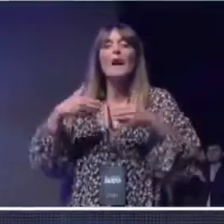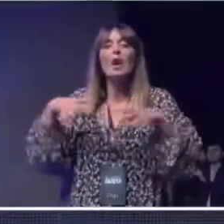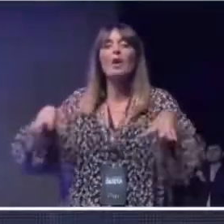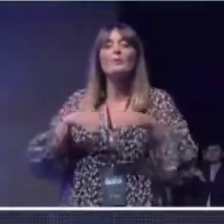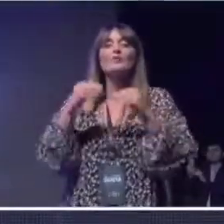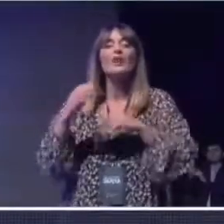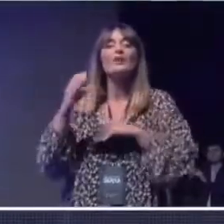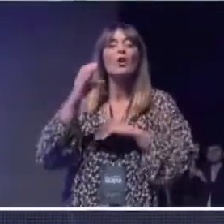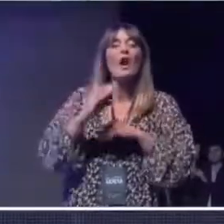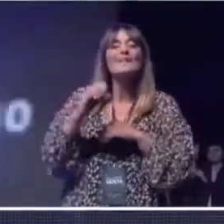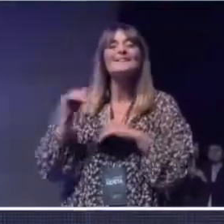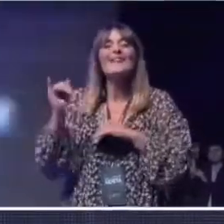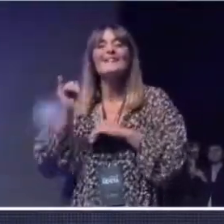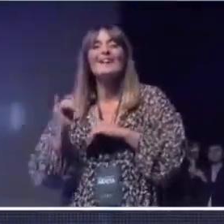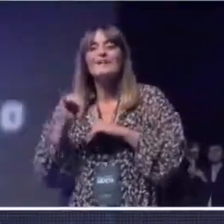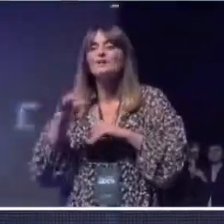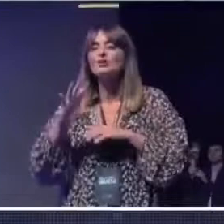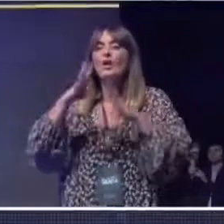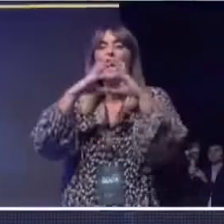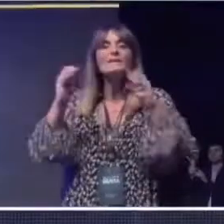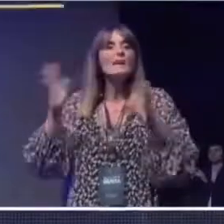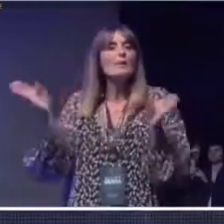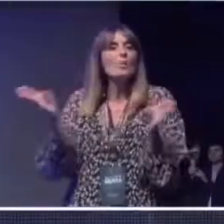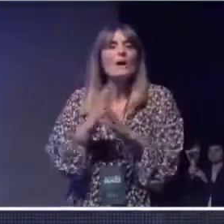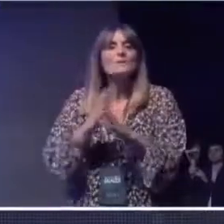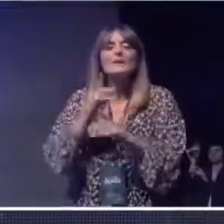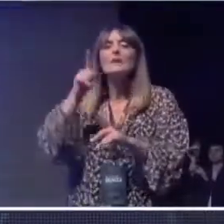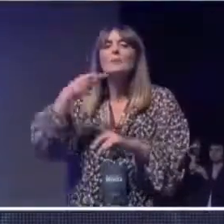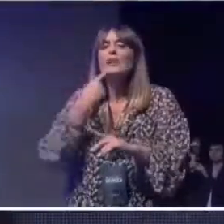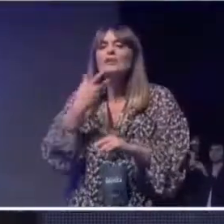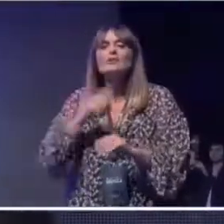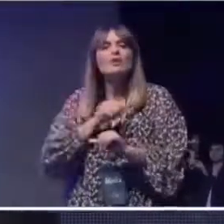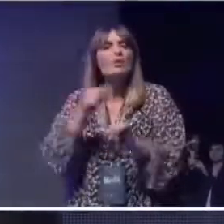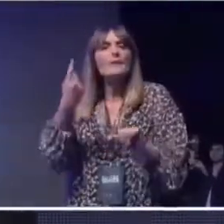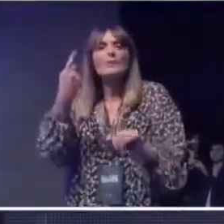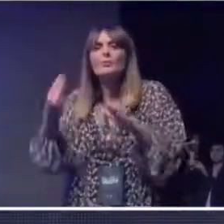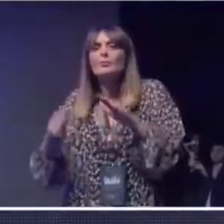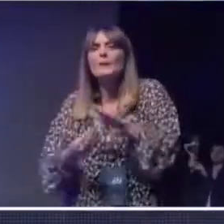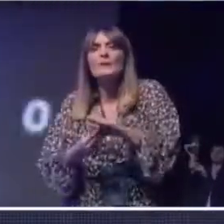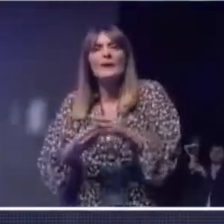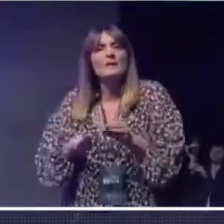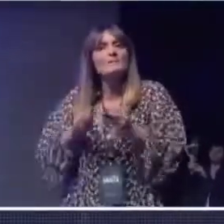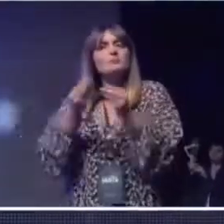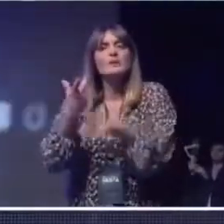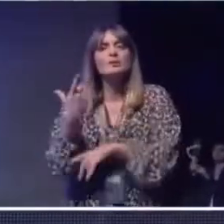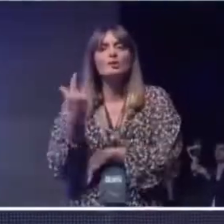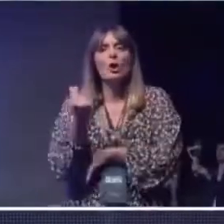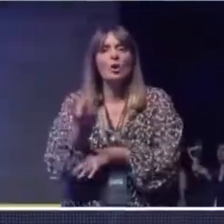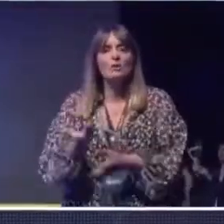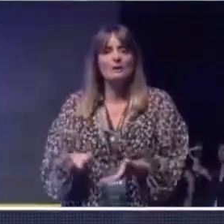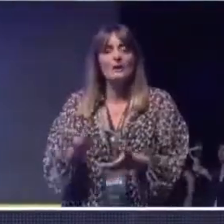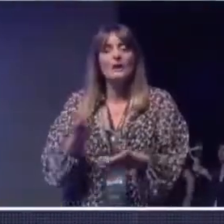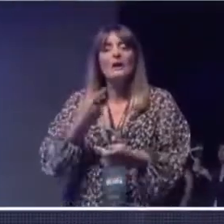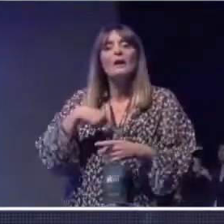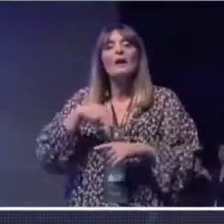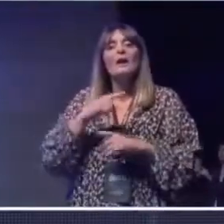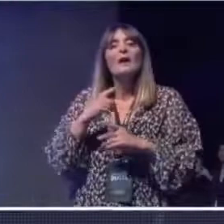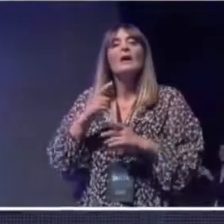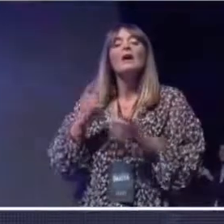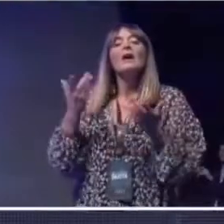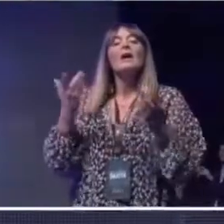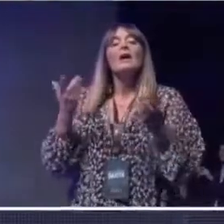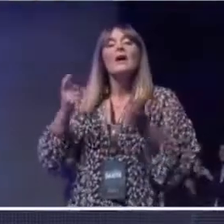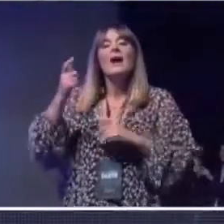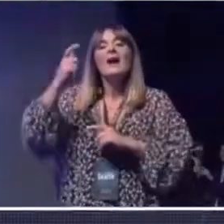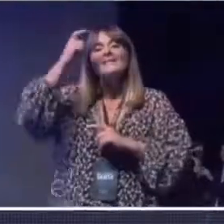tutte le aziende, anche quelle con un solo dipendente, e abbiamo messo lo Stato tra le